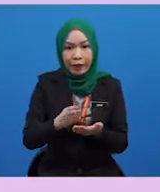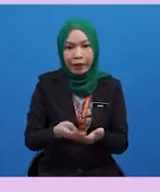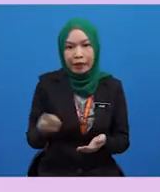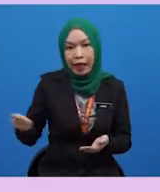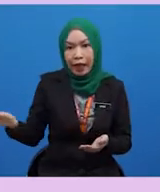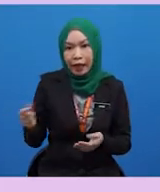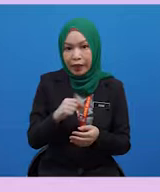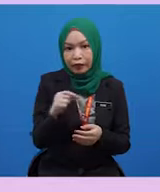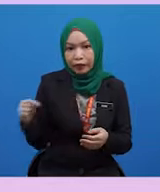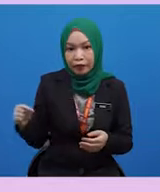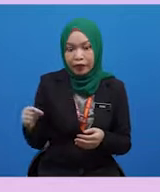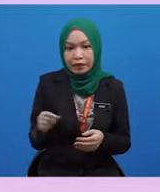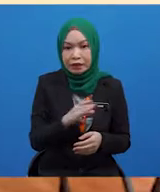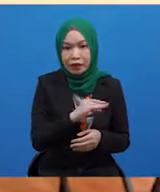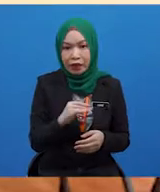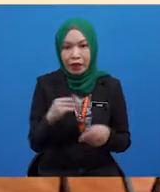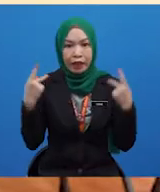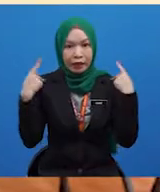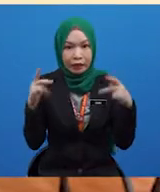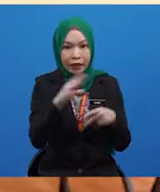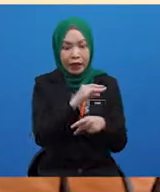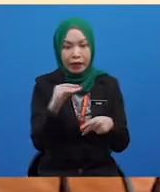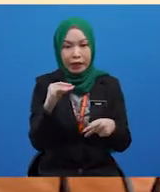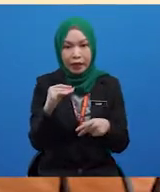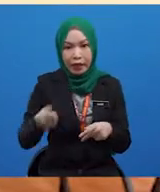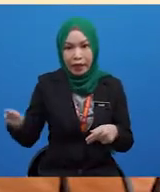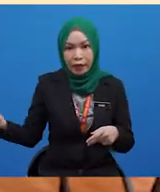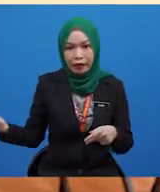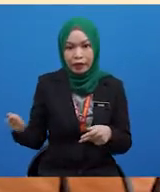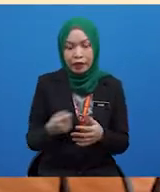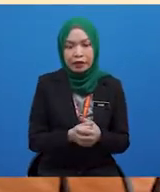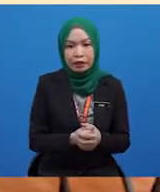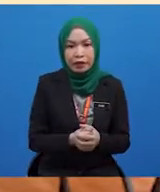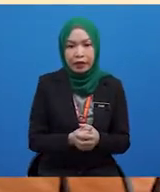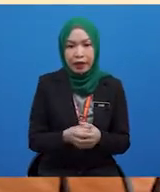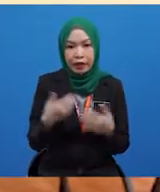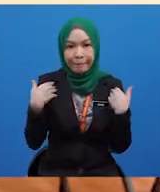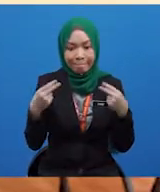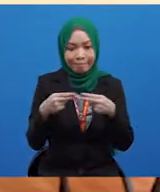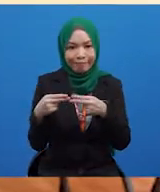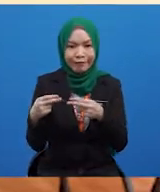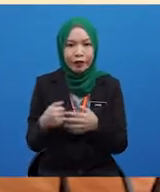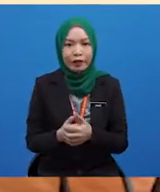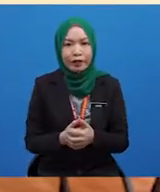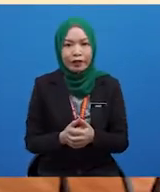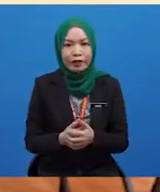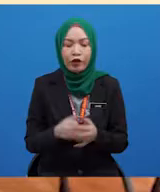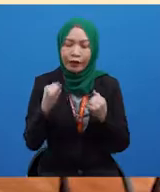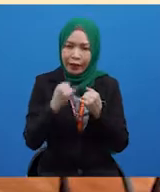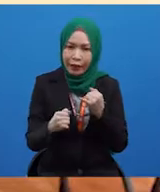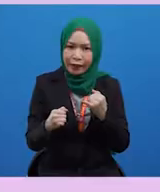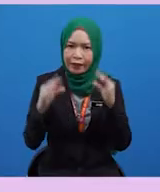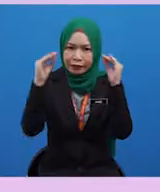alat tulis. Akhir sekali, cikgu akan membincangkan penanda